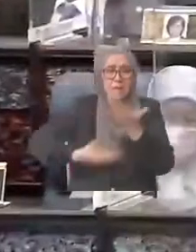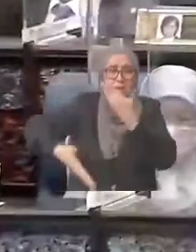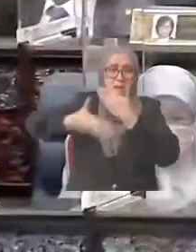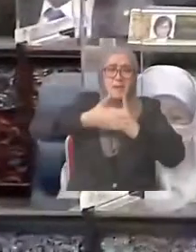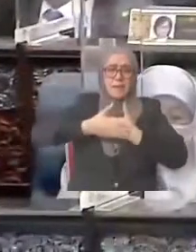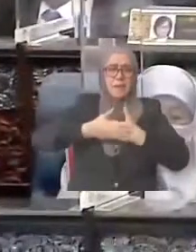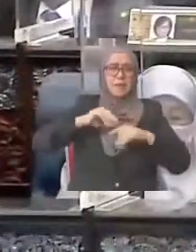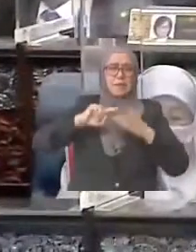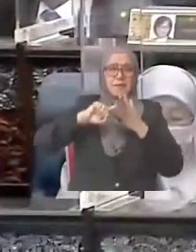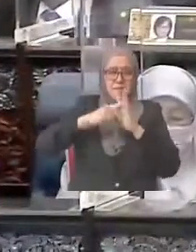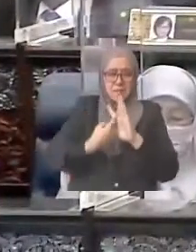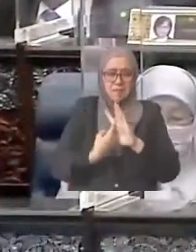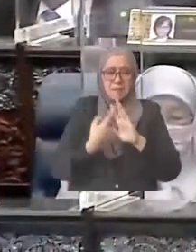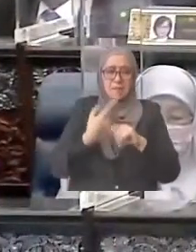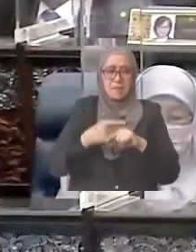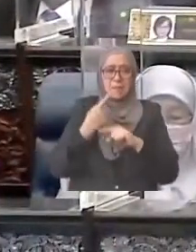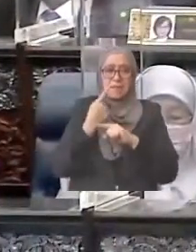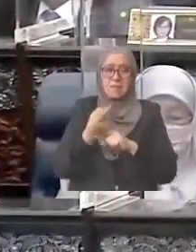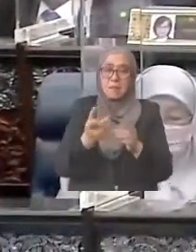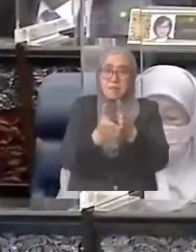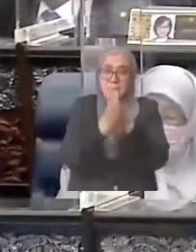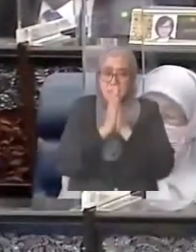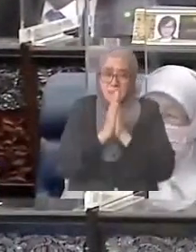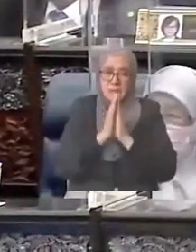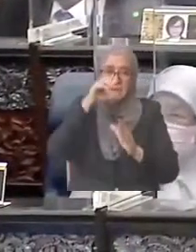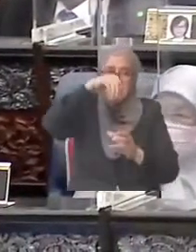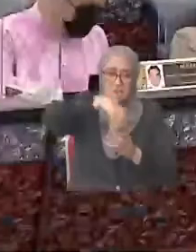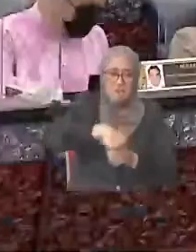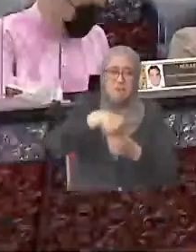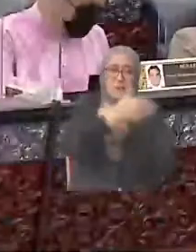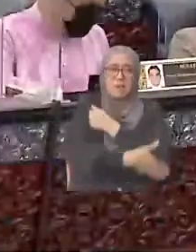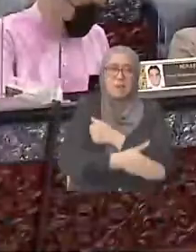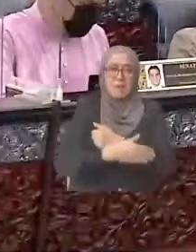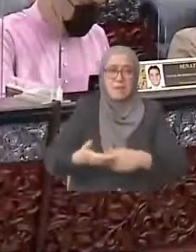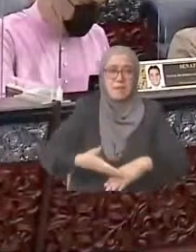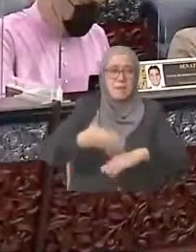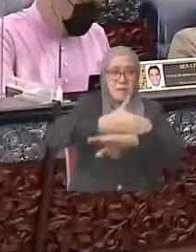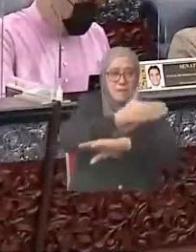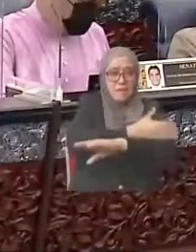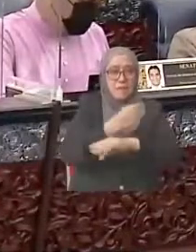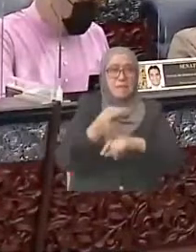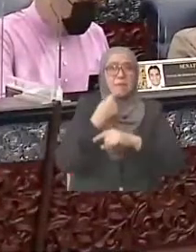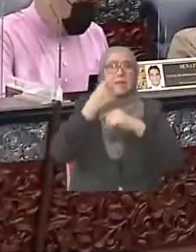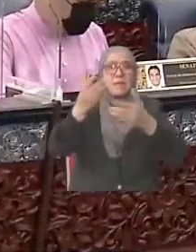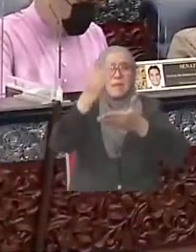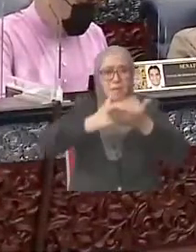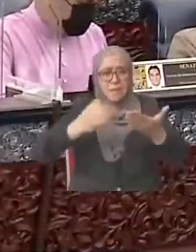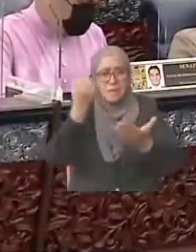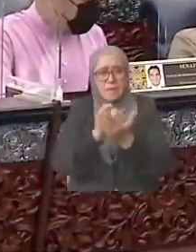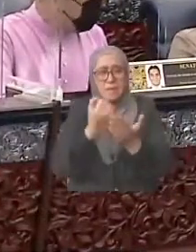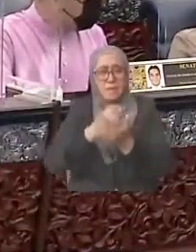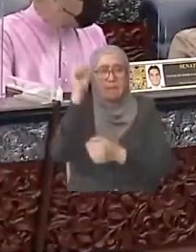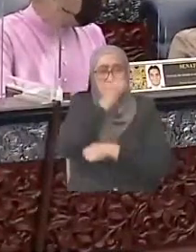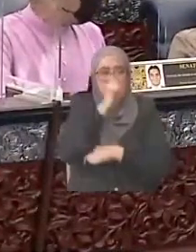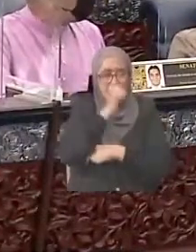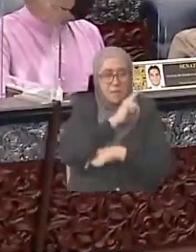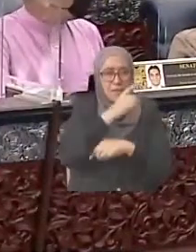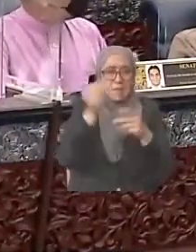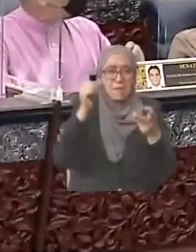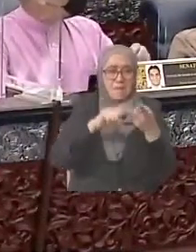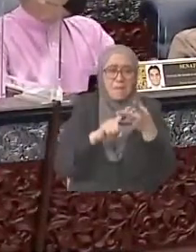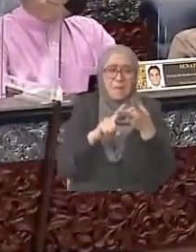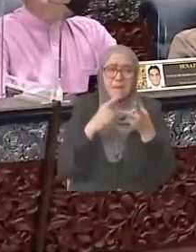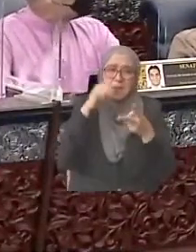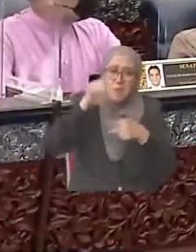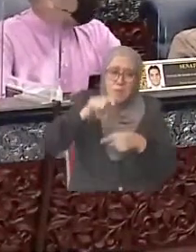permintaan domestik dijangkau memilih namun masih terdapat sebilangan segmen ekonomi yang terjadi justru memerlukan sokongan untuk